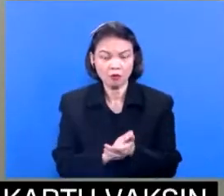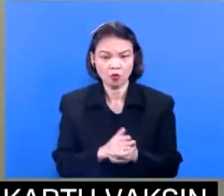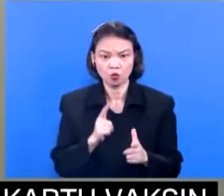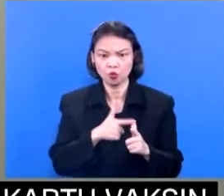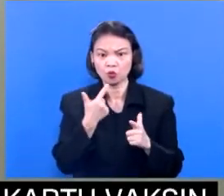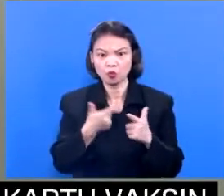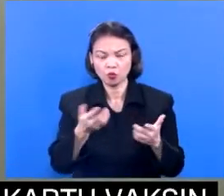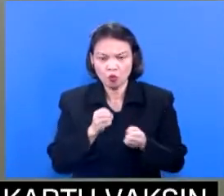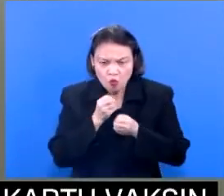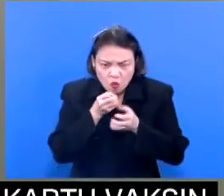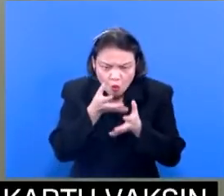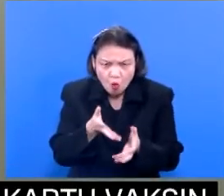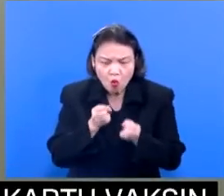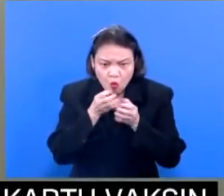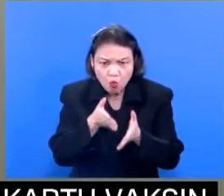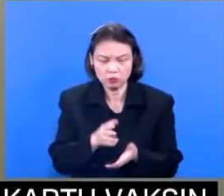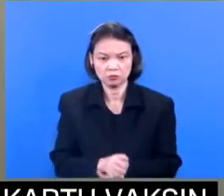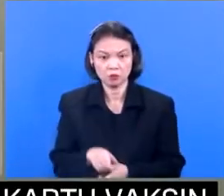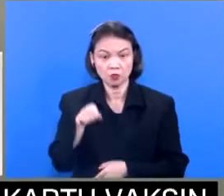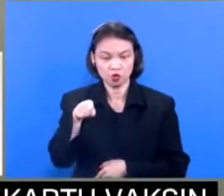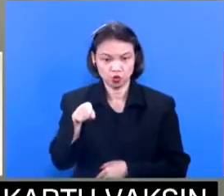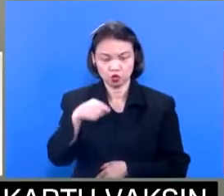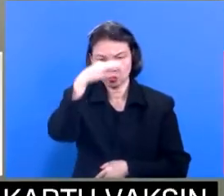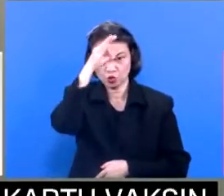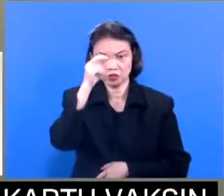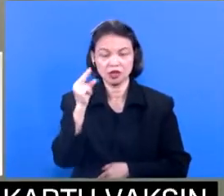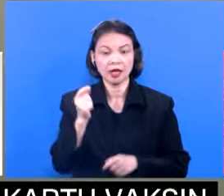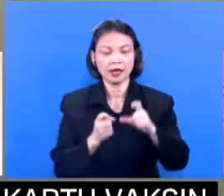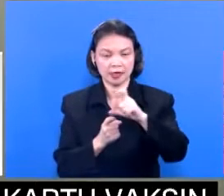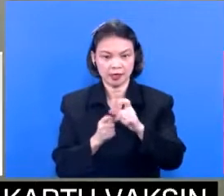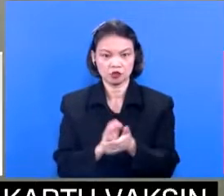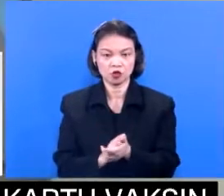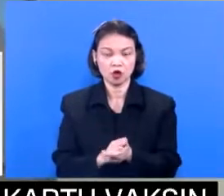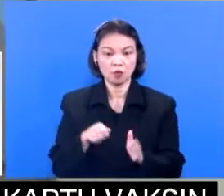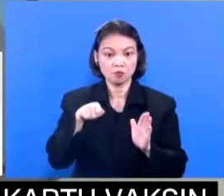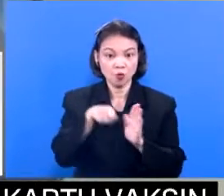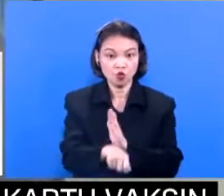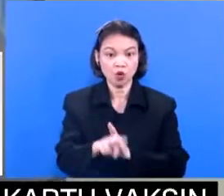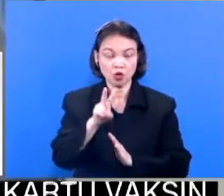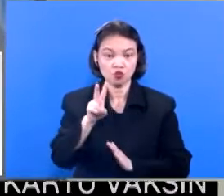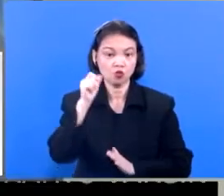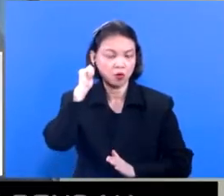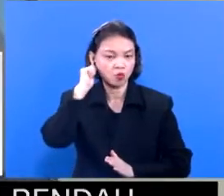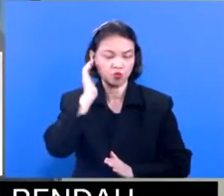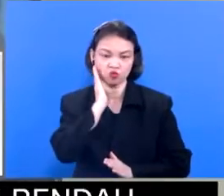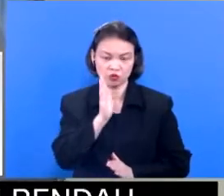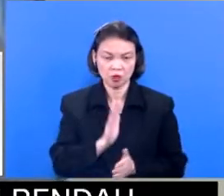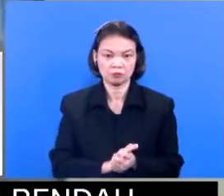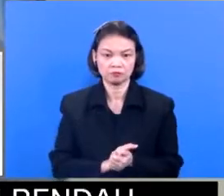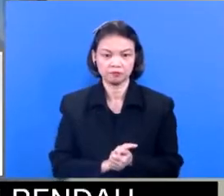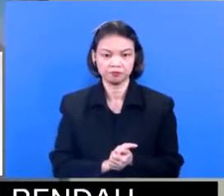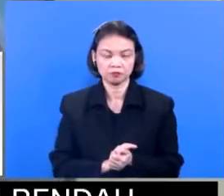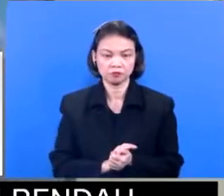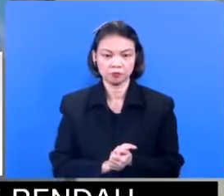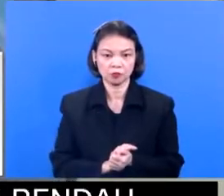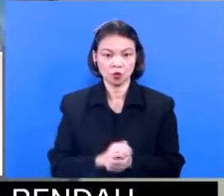Jaksa penuntut umum menuntut polisi berinisial RS hukuman mati atas kasus pembunuhan dua wanita muda. Dalam persidangan daring di Ruang Cakra